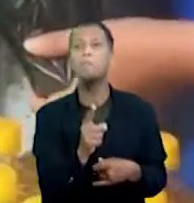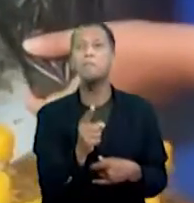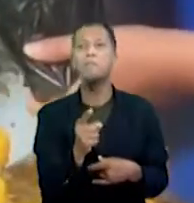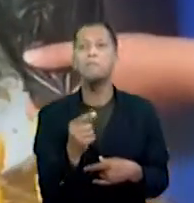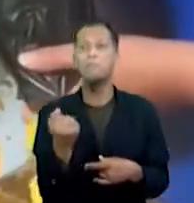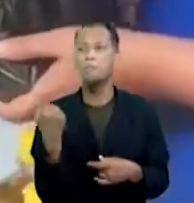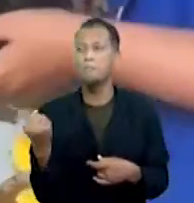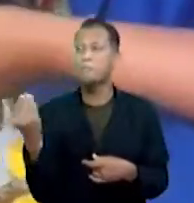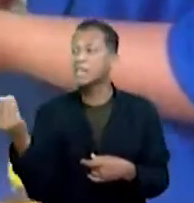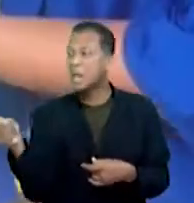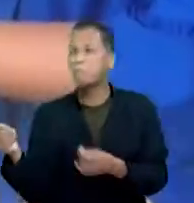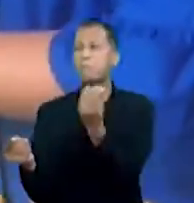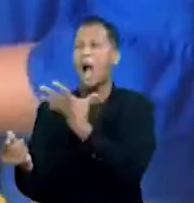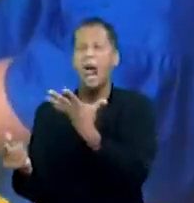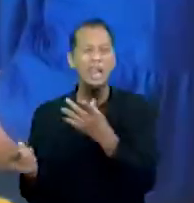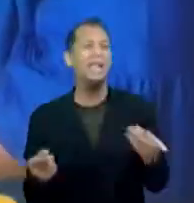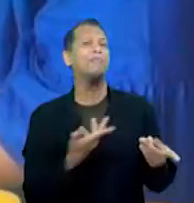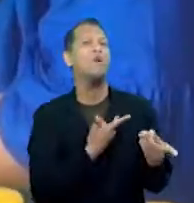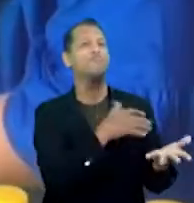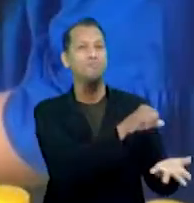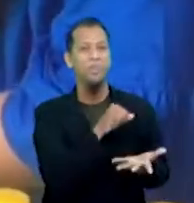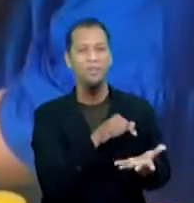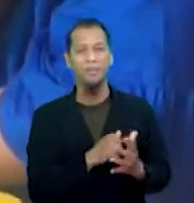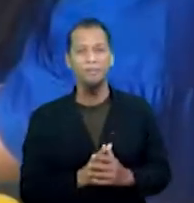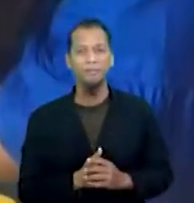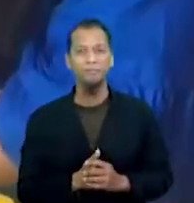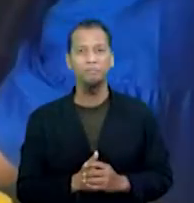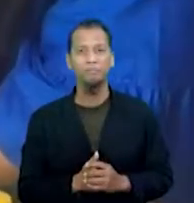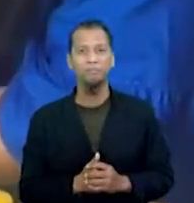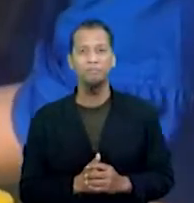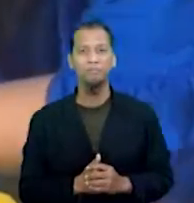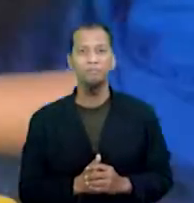pasaran. Dari Bojonegoro, Jawa Timur, Dedi Mahdi, iNews, melaporkan.